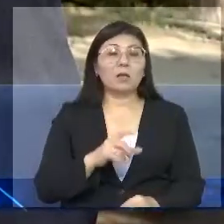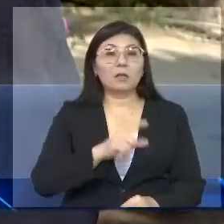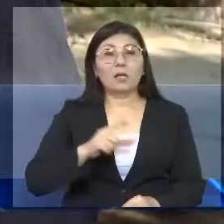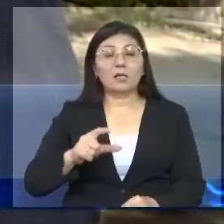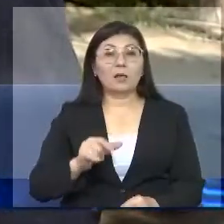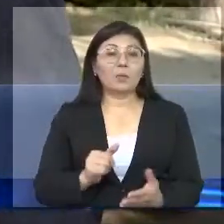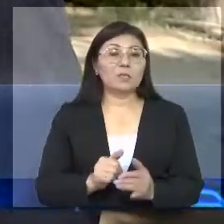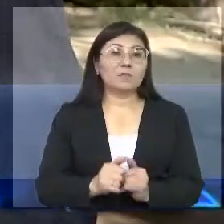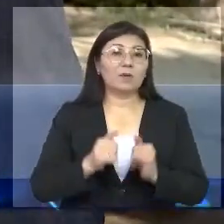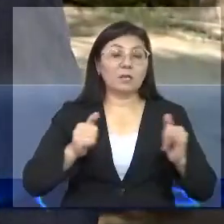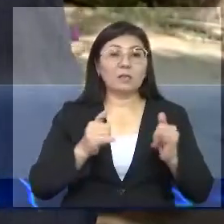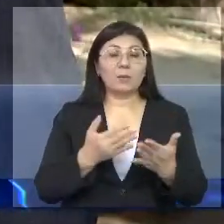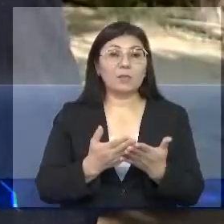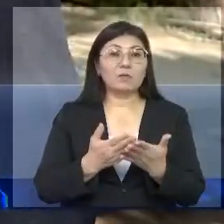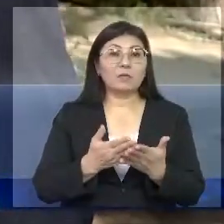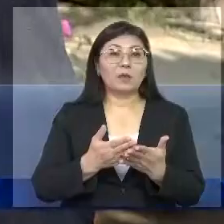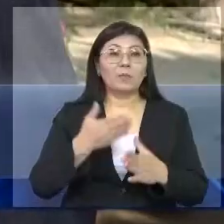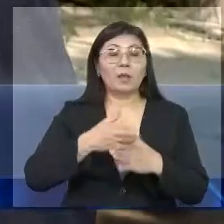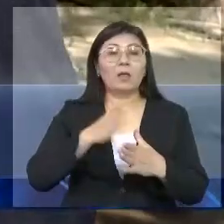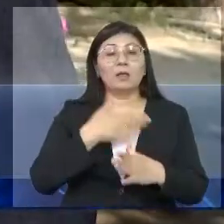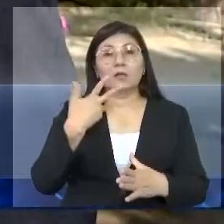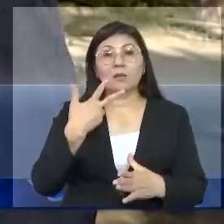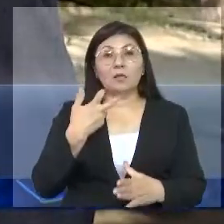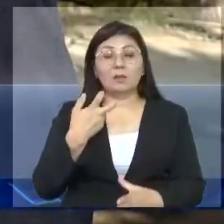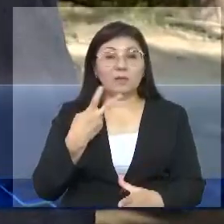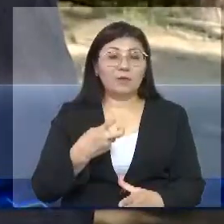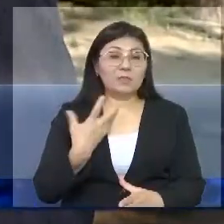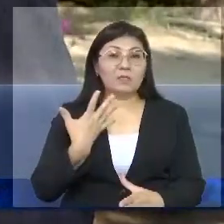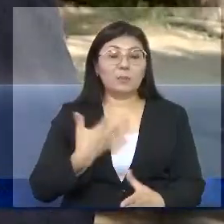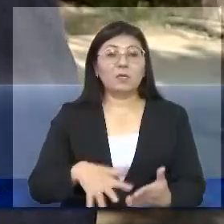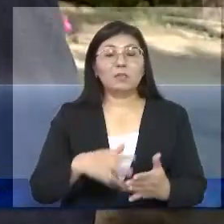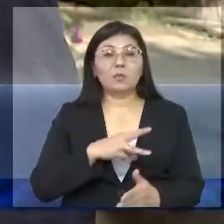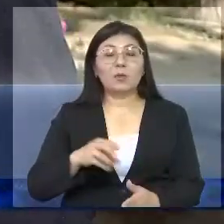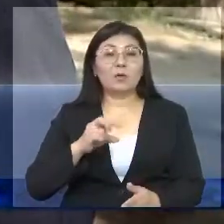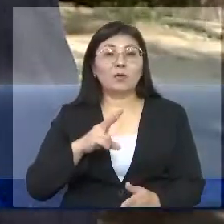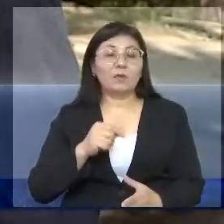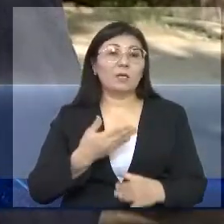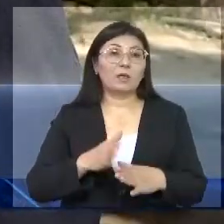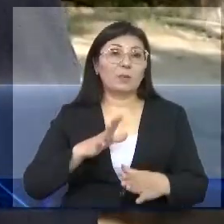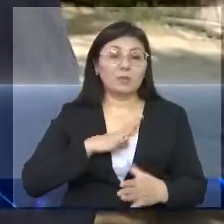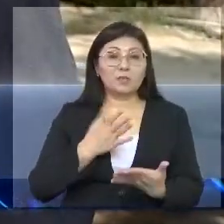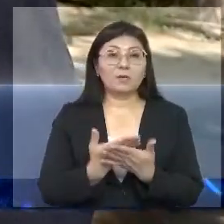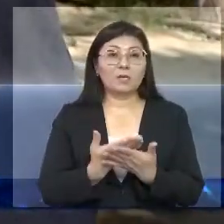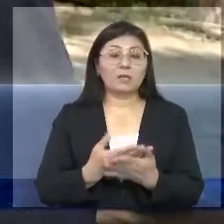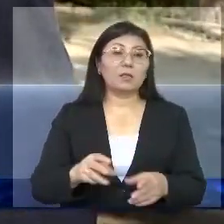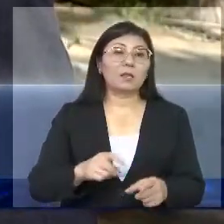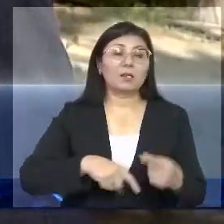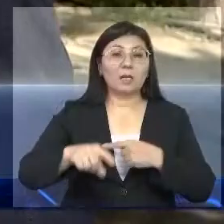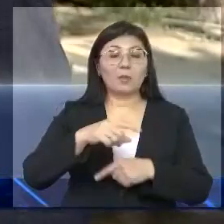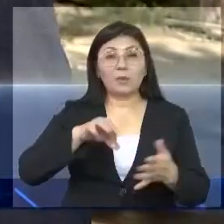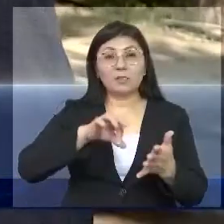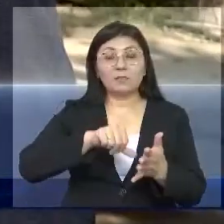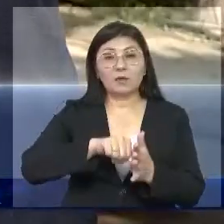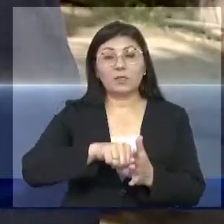развитие потенциала сельских школ было выделено 250 млн тенге казахской средней школе имени жаки жуси балиева также проектом охвачены три